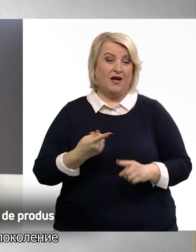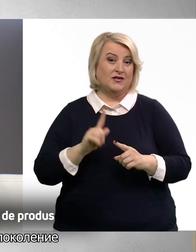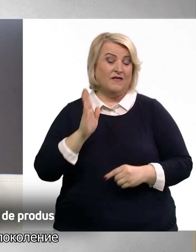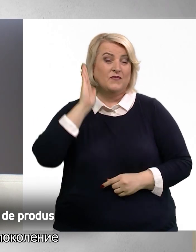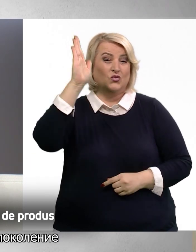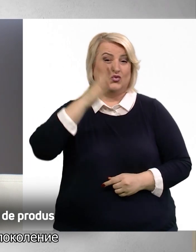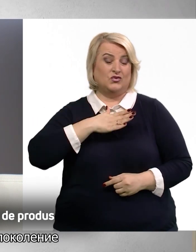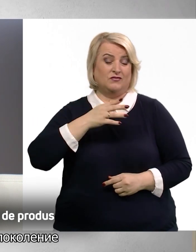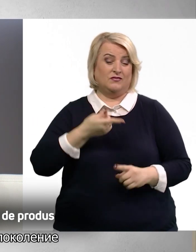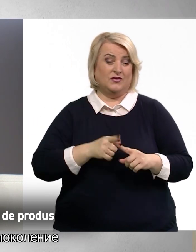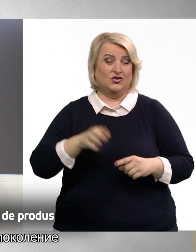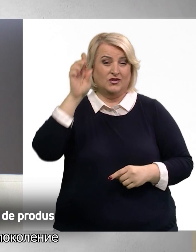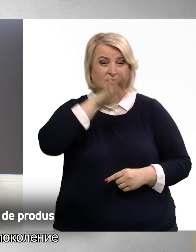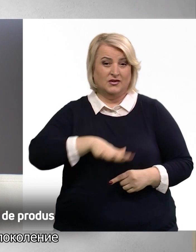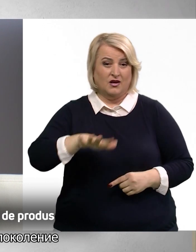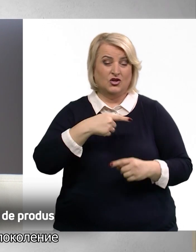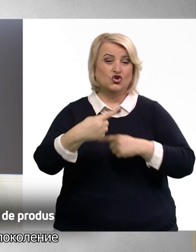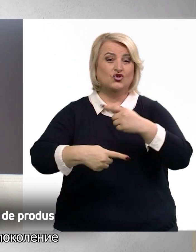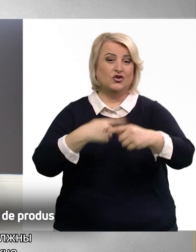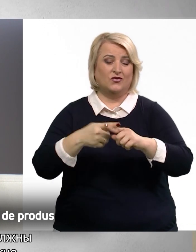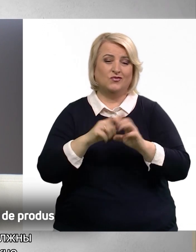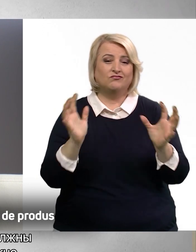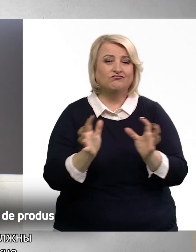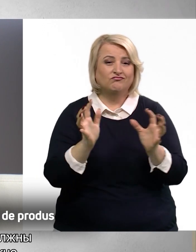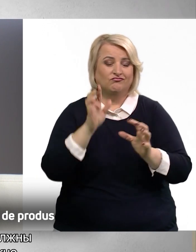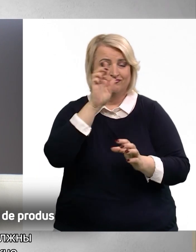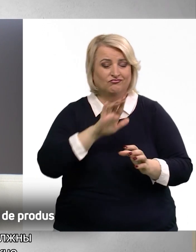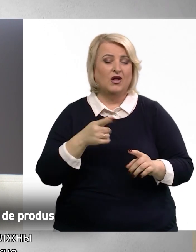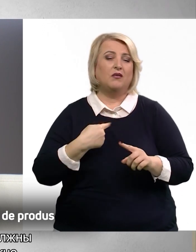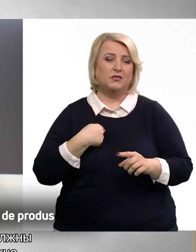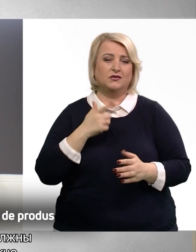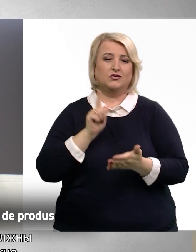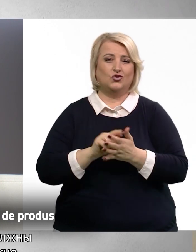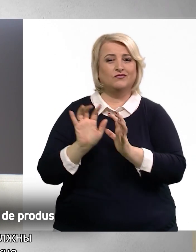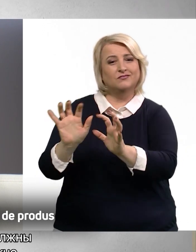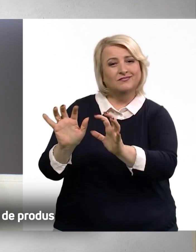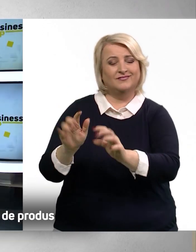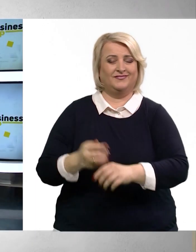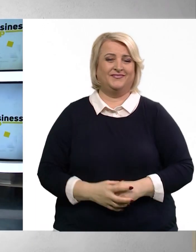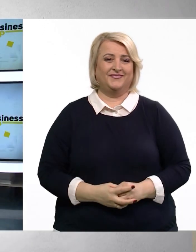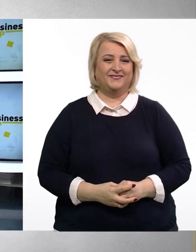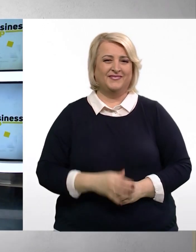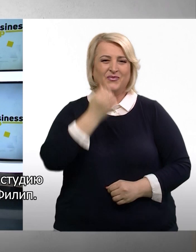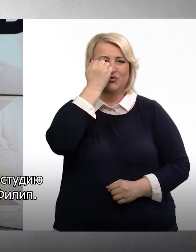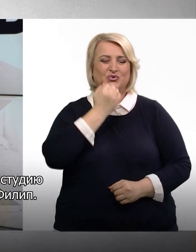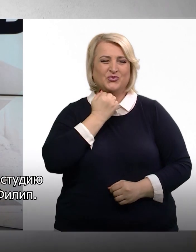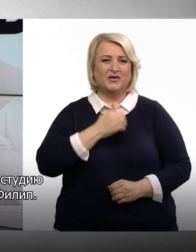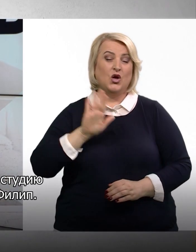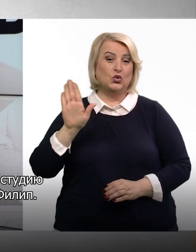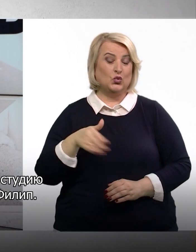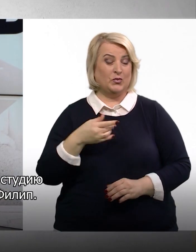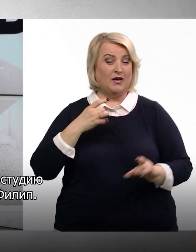acestei țări și ei sunt generația care va avea grijă de această țară și de aceea noi trebuie să avem cel mai mult grijă anume de ei. Vă mulțumesc! După un